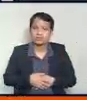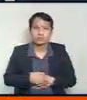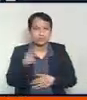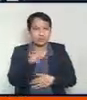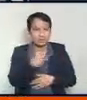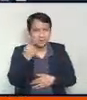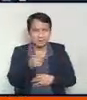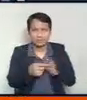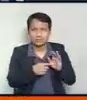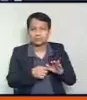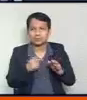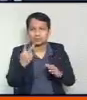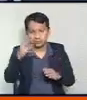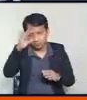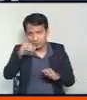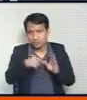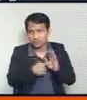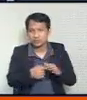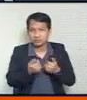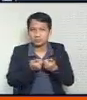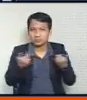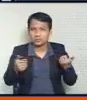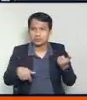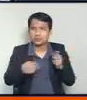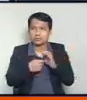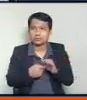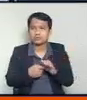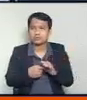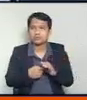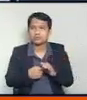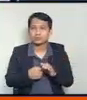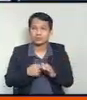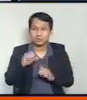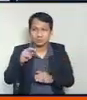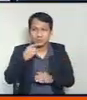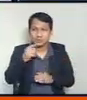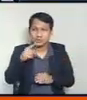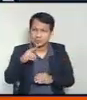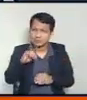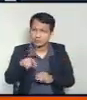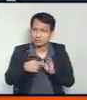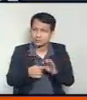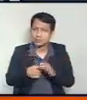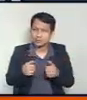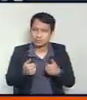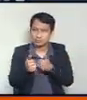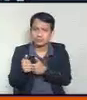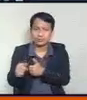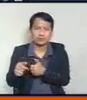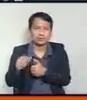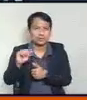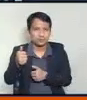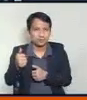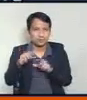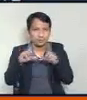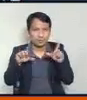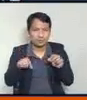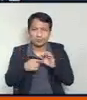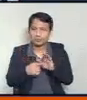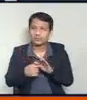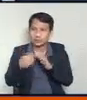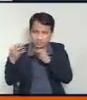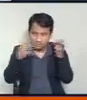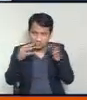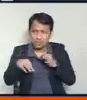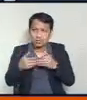Nasa kote rin ang dalawang lalaki sa hiwalay na operasyon sa San Martin de Porres. Na-recover naman sa kanila ang 10 sachet ng hinihinalang